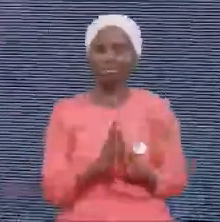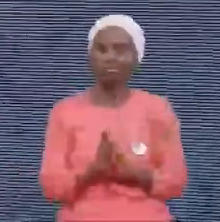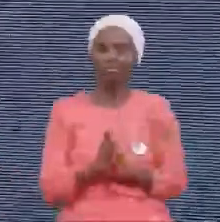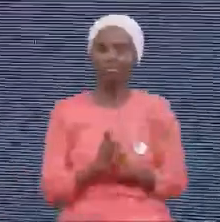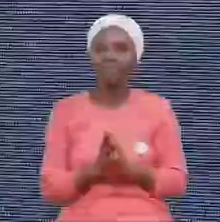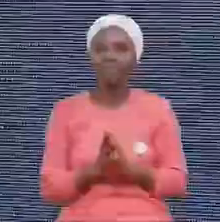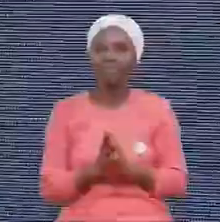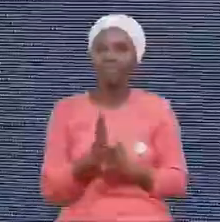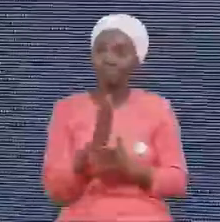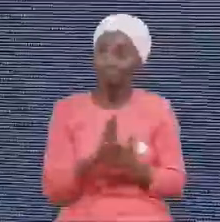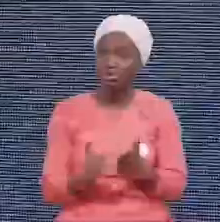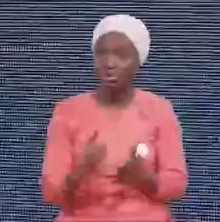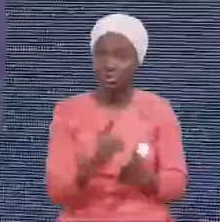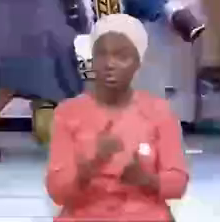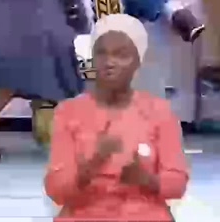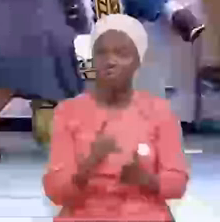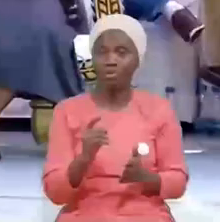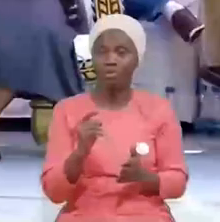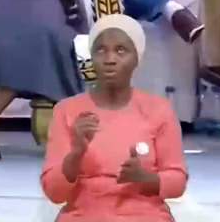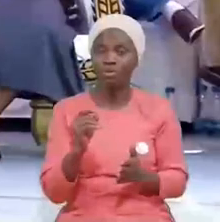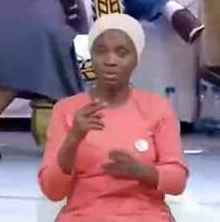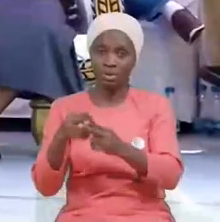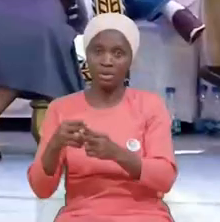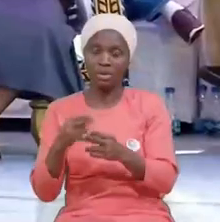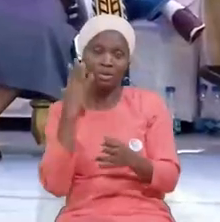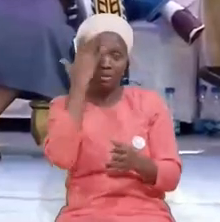Ah, une soi-disant belle dame